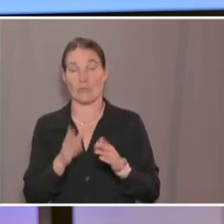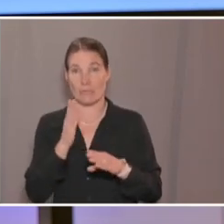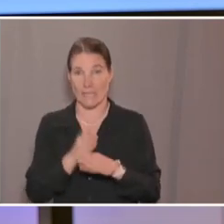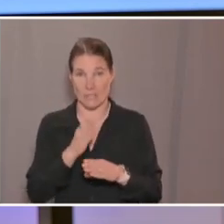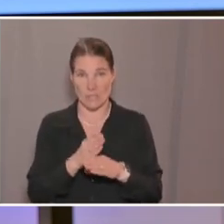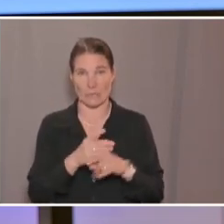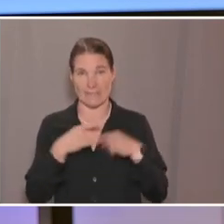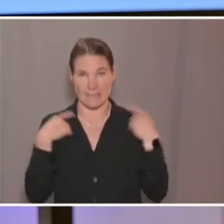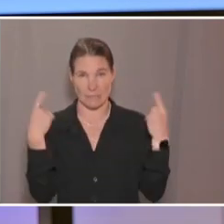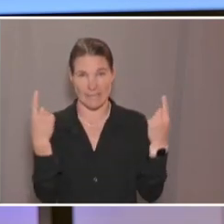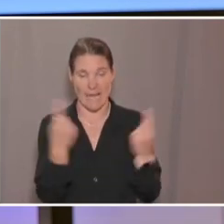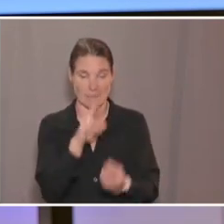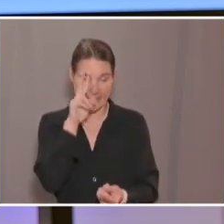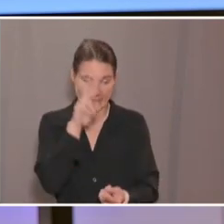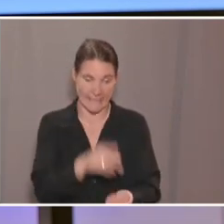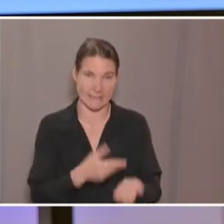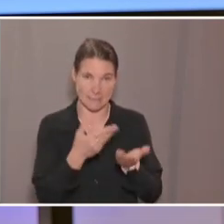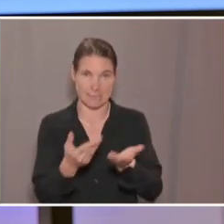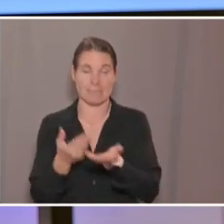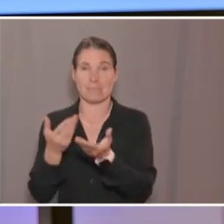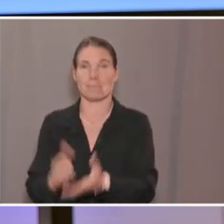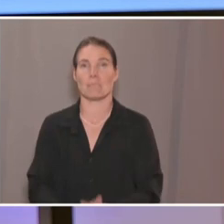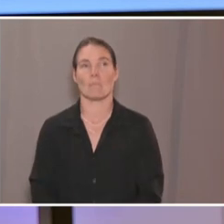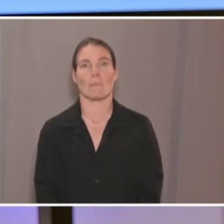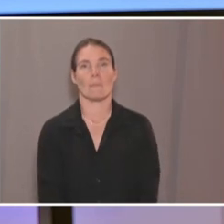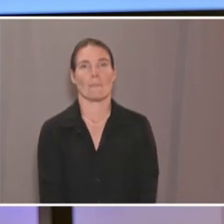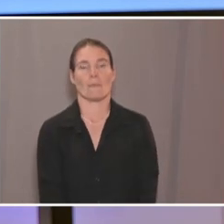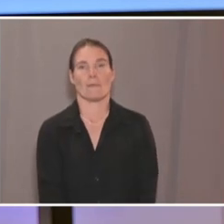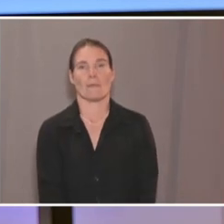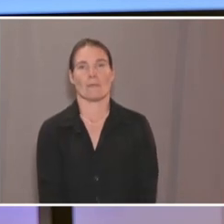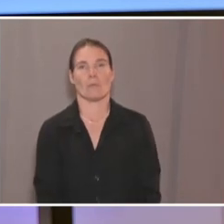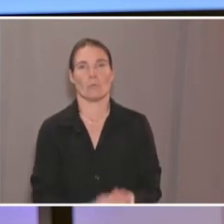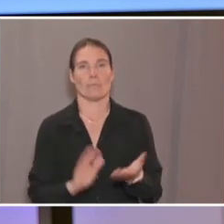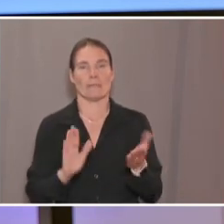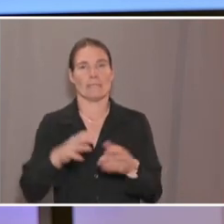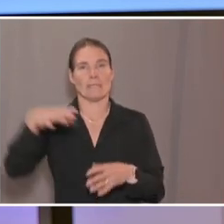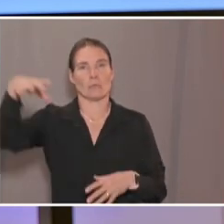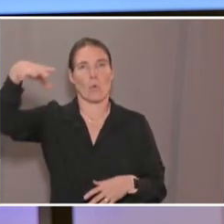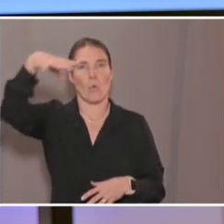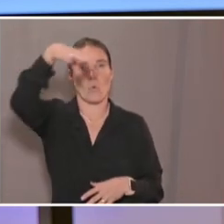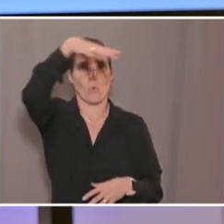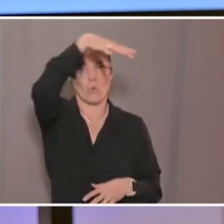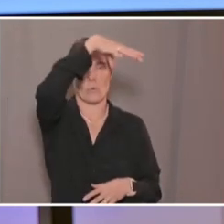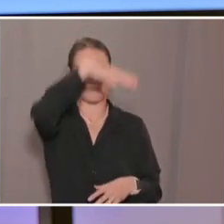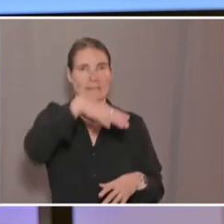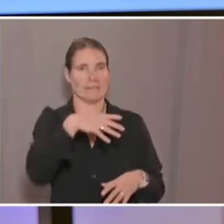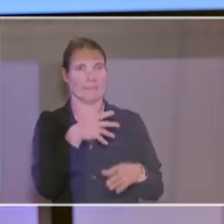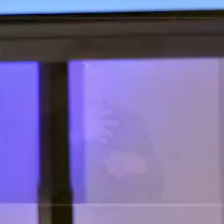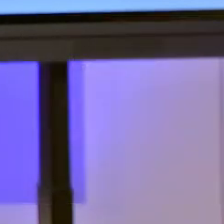diesem Rahmen die Ehre. Und zuerst mal ein klitzekleines Drohnenporträt des